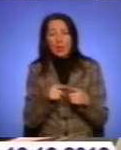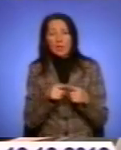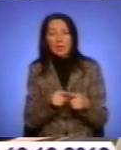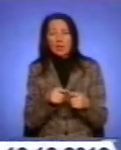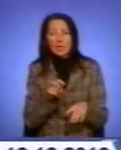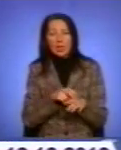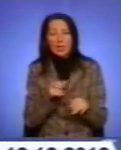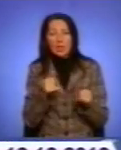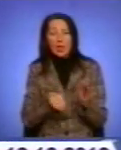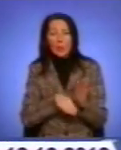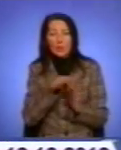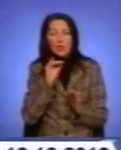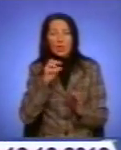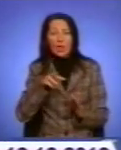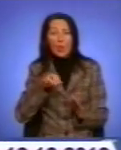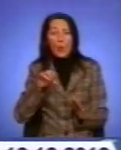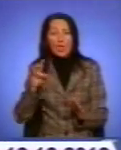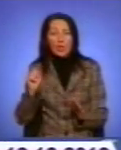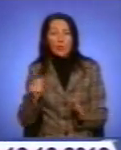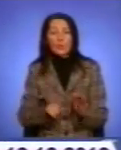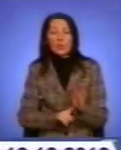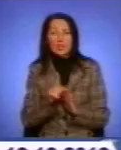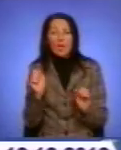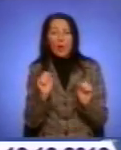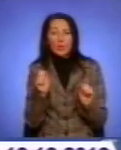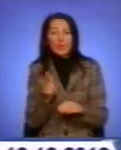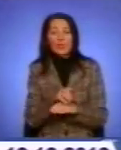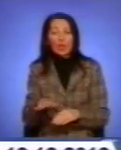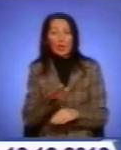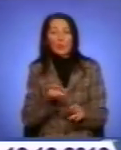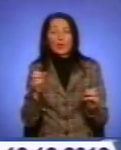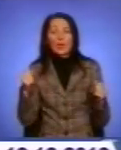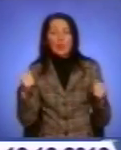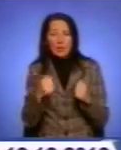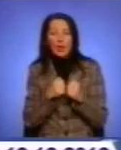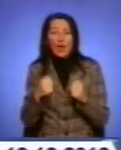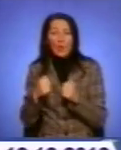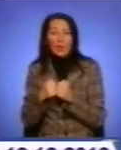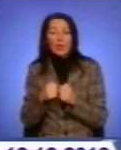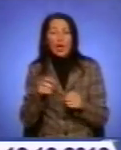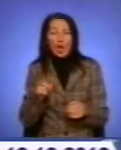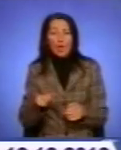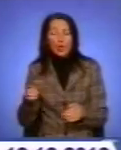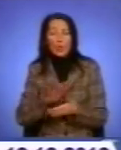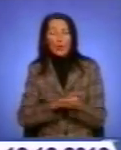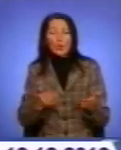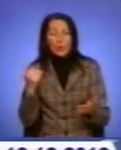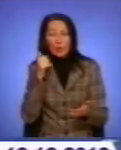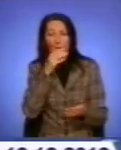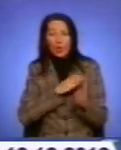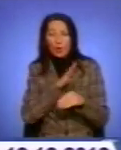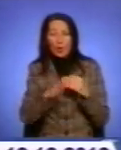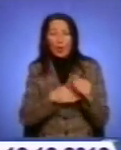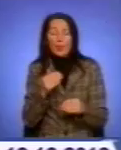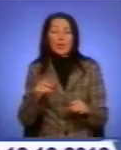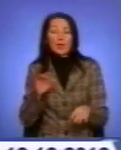імунітету. З настанням холодів на Тернопільщині травмуються люди. Протягом минулої доби в області зареєстровано 3